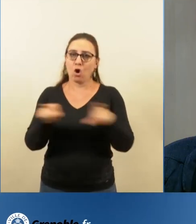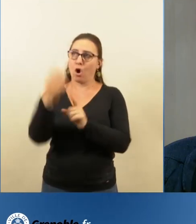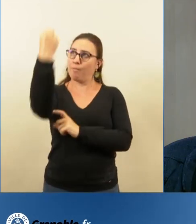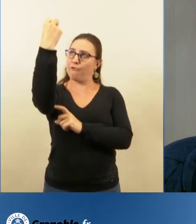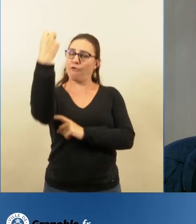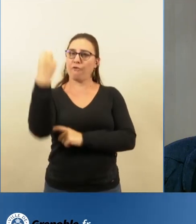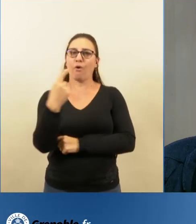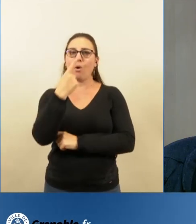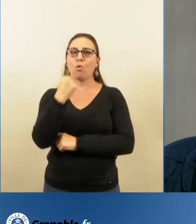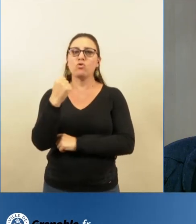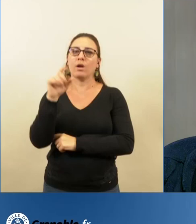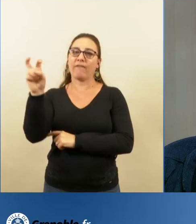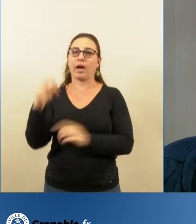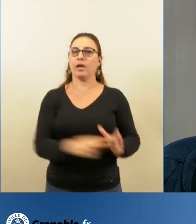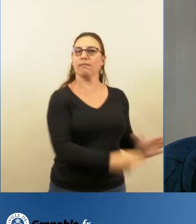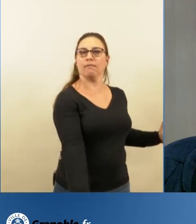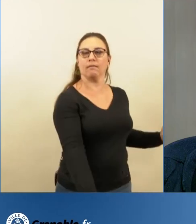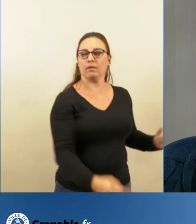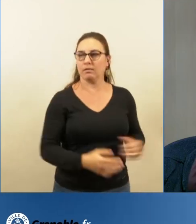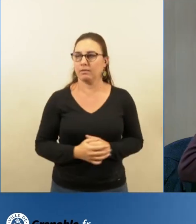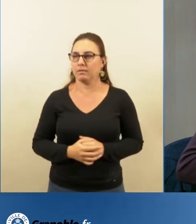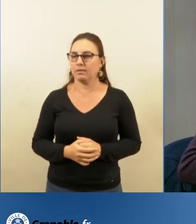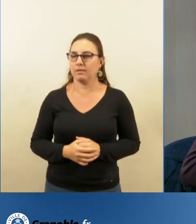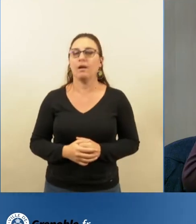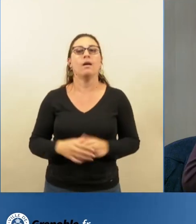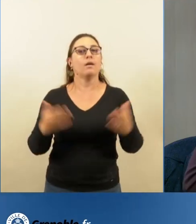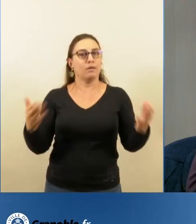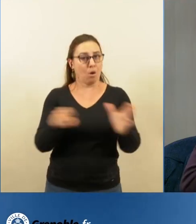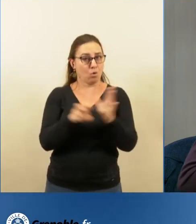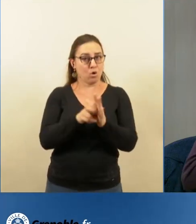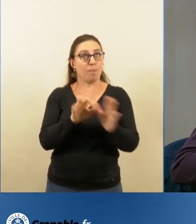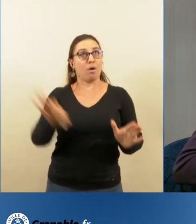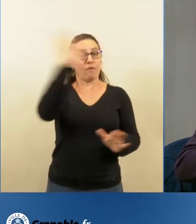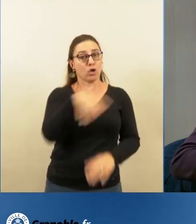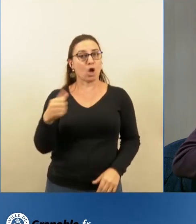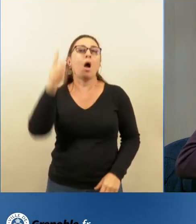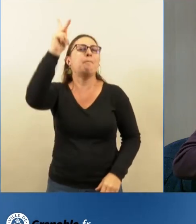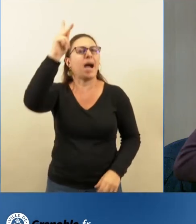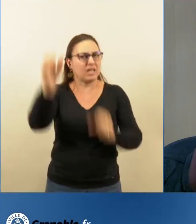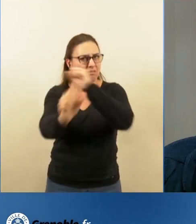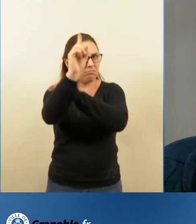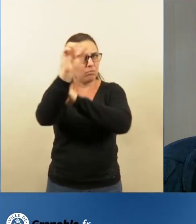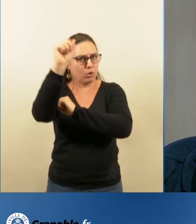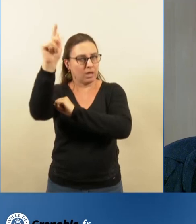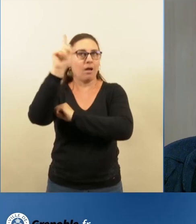tricolores partout dans la ville et débrancher le courant j'ajoute que Grenoble et la seule métropole de France à part Paris et on considéra que Paris à quelques spécificités